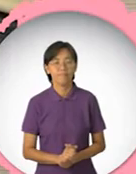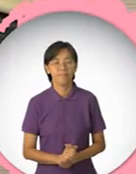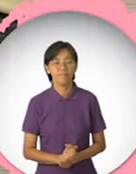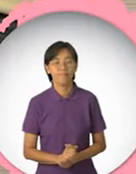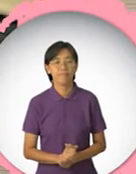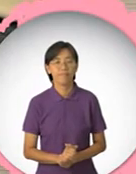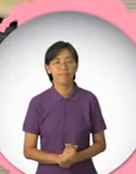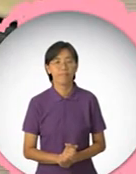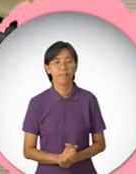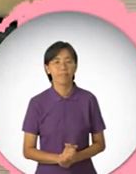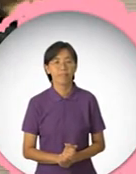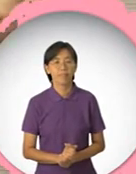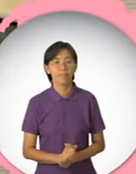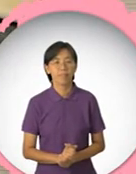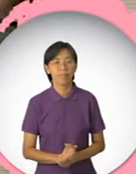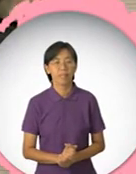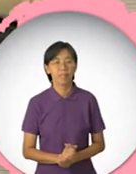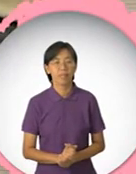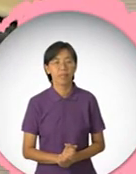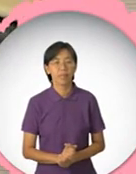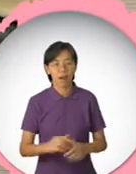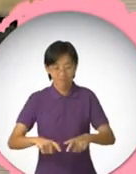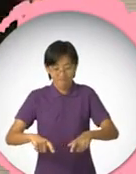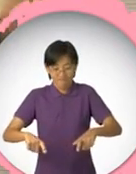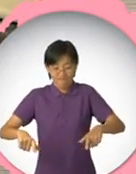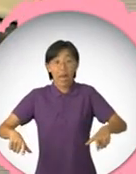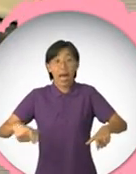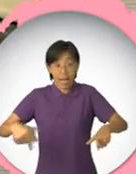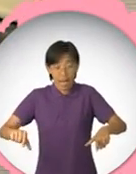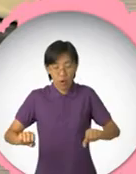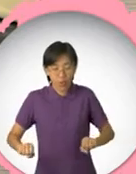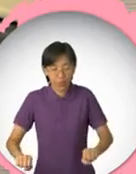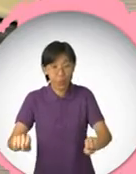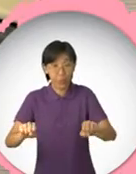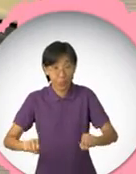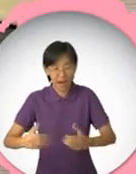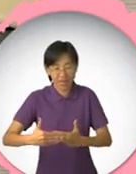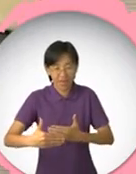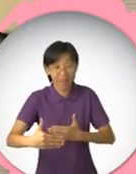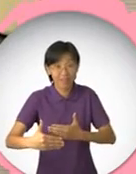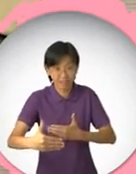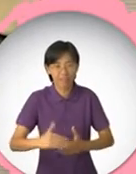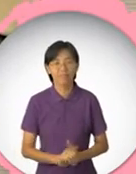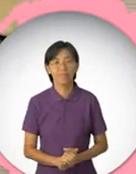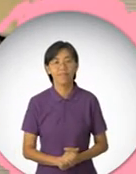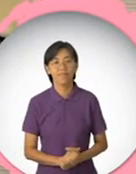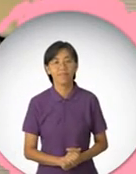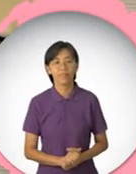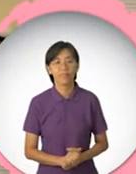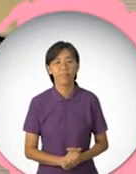ใช่นะคะพอมันพอเริ่มได้แล้วเราก็จะรีดด้านกว้างนะคะ ได้ไหมครับอันน ี้ได